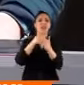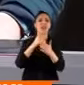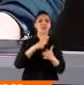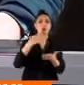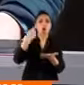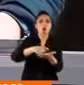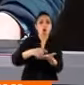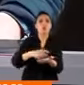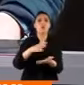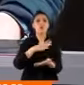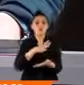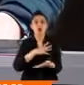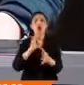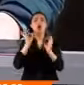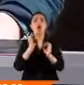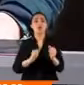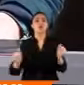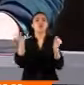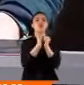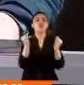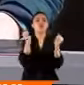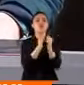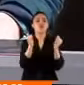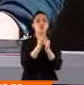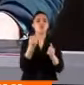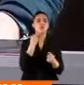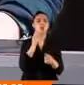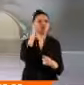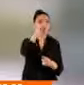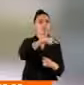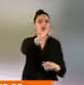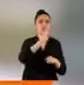rağmen bitmek bilmeyen ve sürekli katlanan borç.